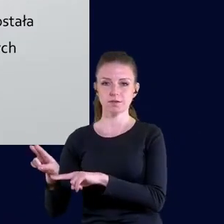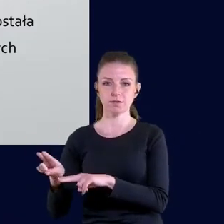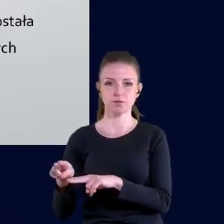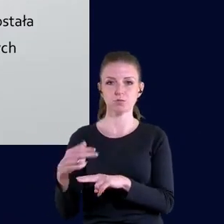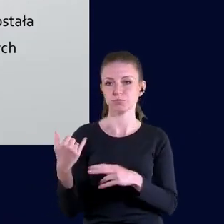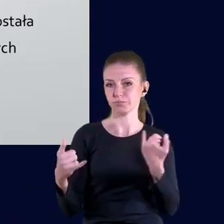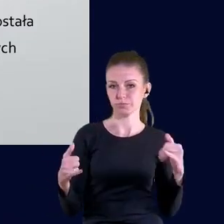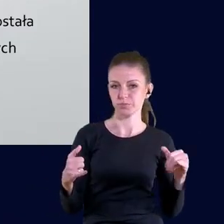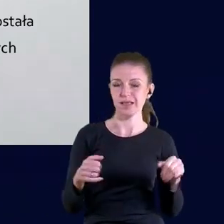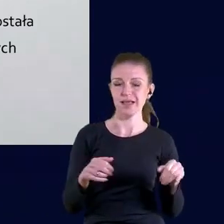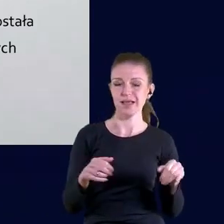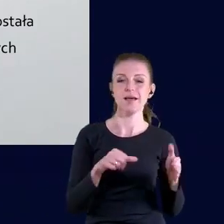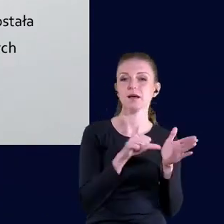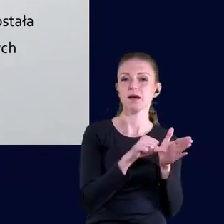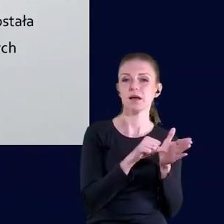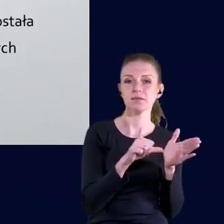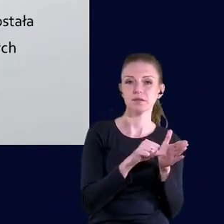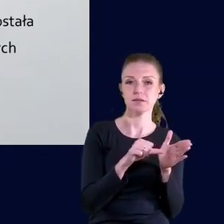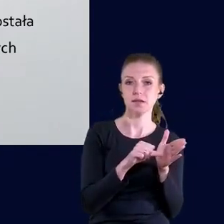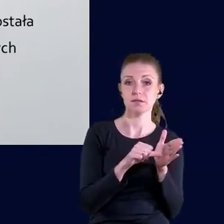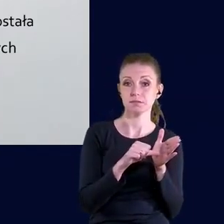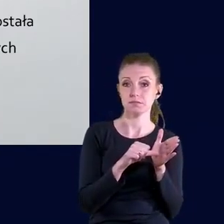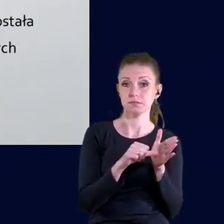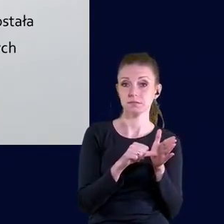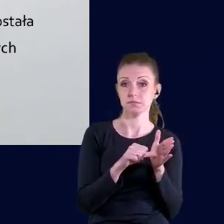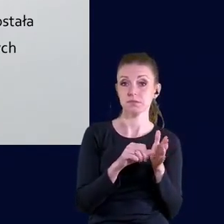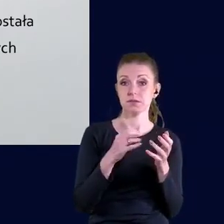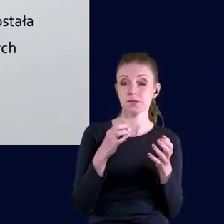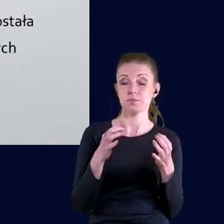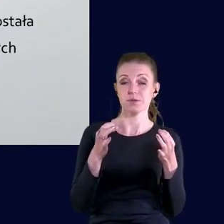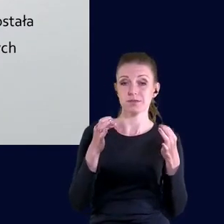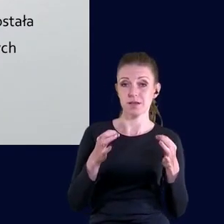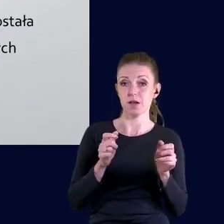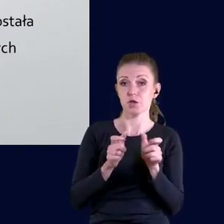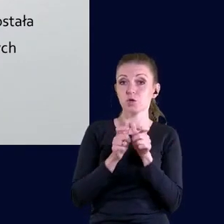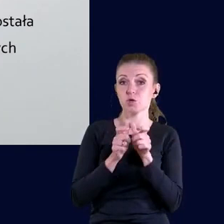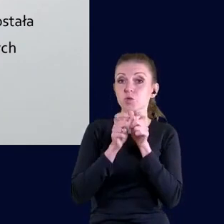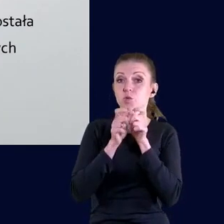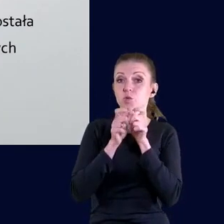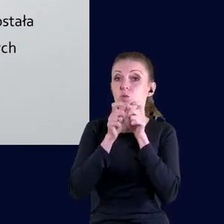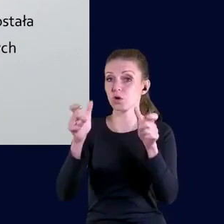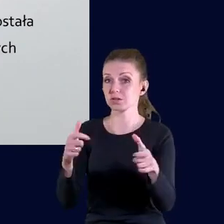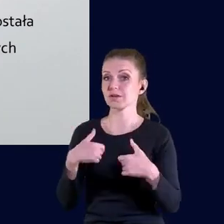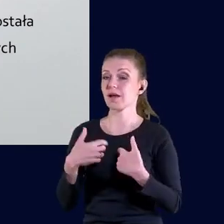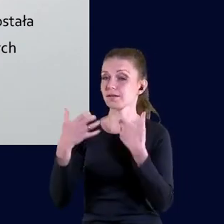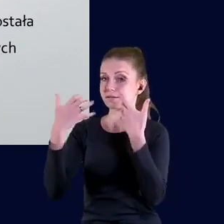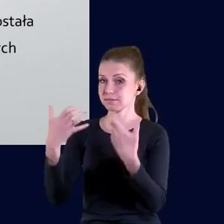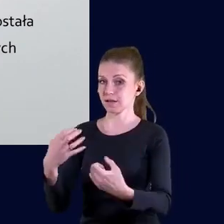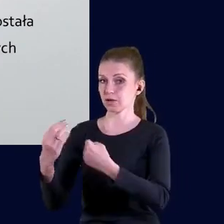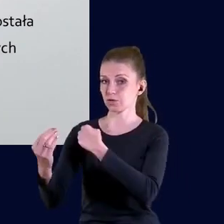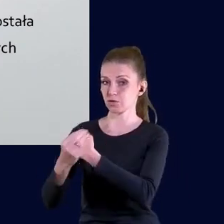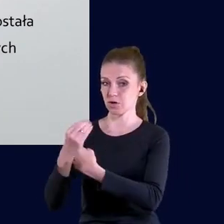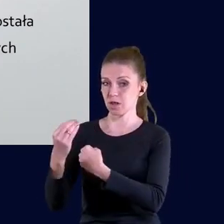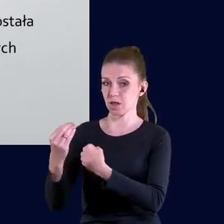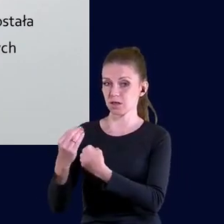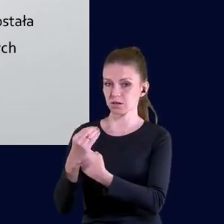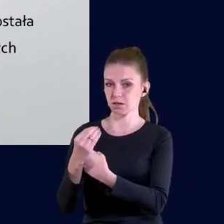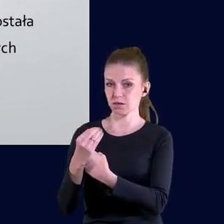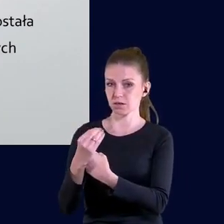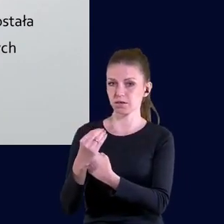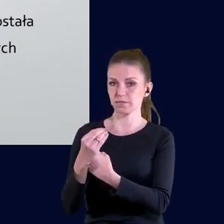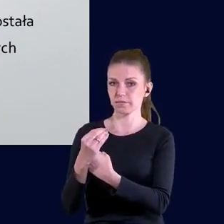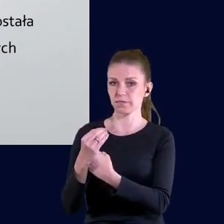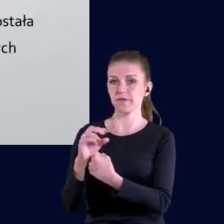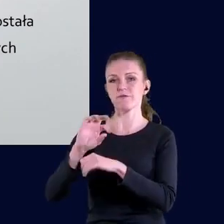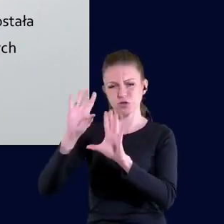kandydata jest osoba dopiero w momencie zgłaszania swojego udziału w szkoleniach spełniające Oczywiście te